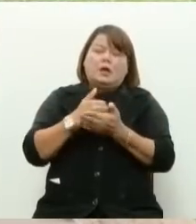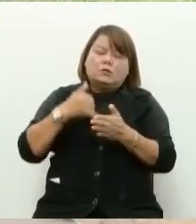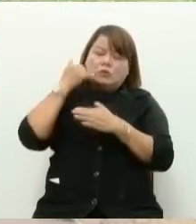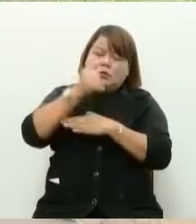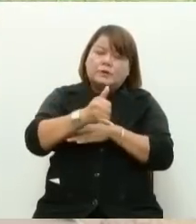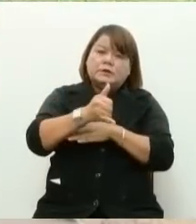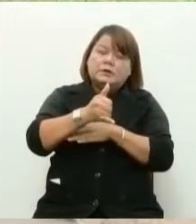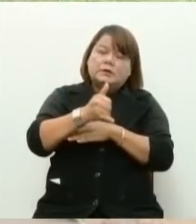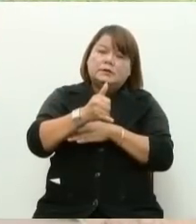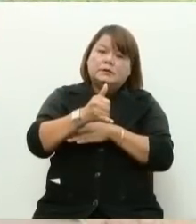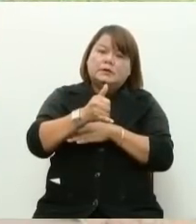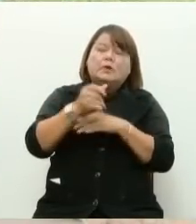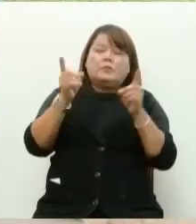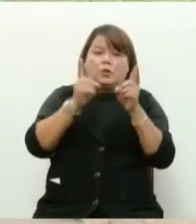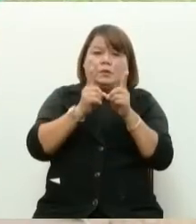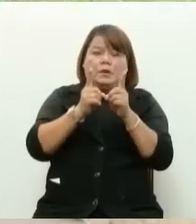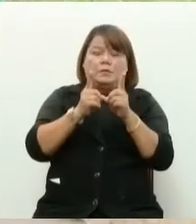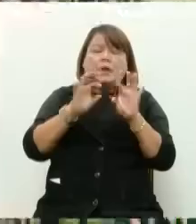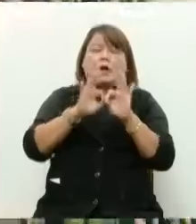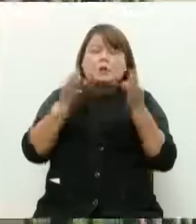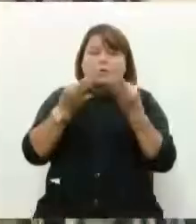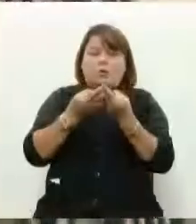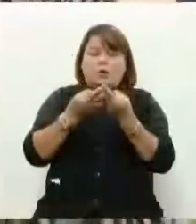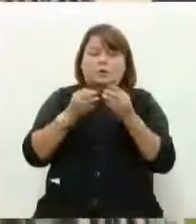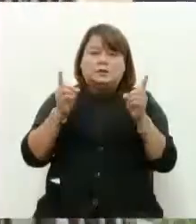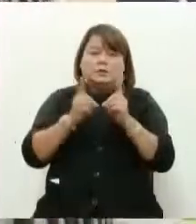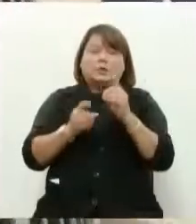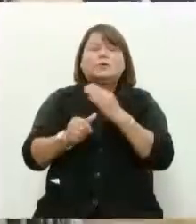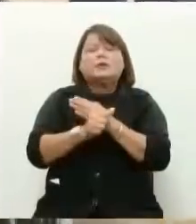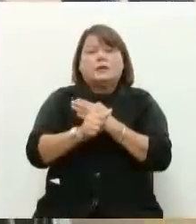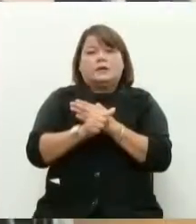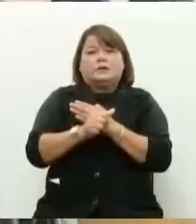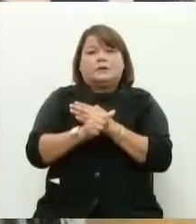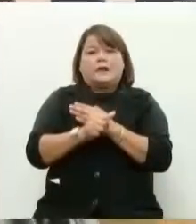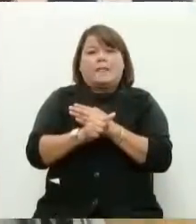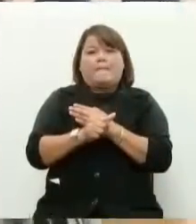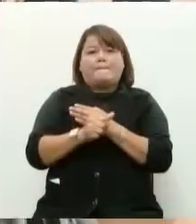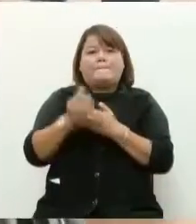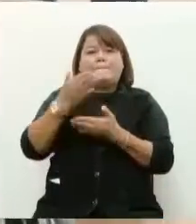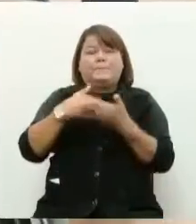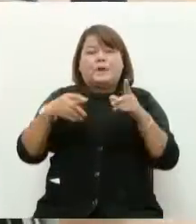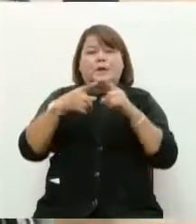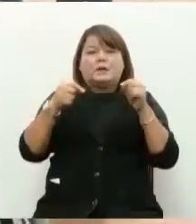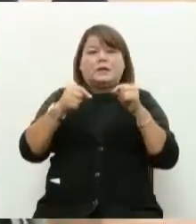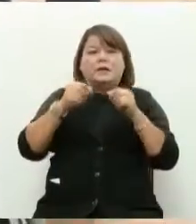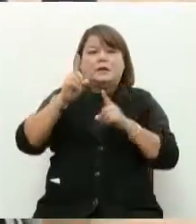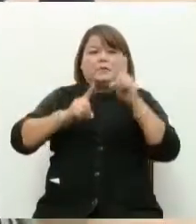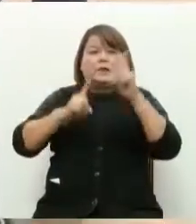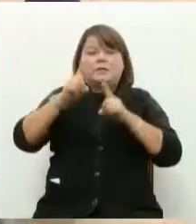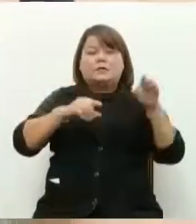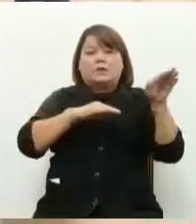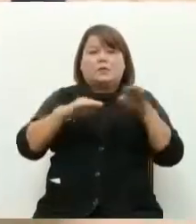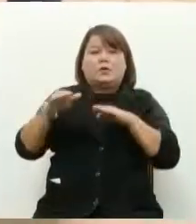ที่มาพบกับครอบครัวที่ประสบอุบัติเหตุนะครับเพื่อประเมินความพร้อมในเรื่อง